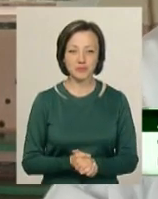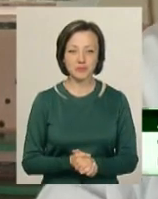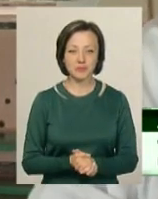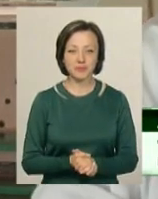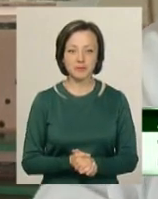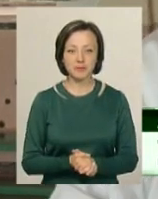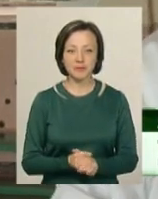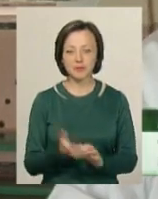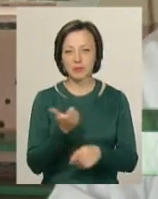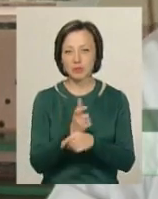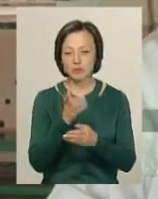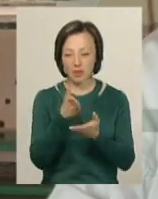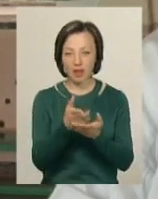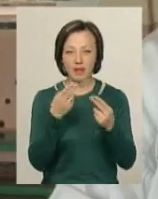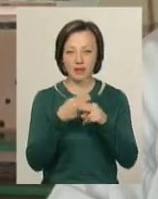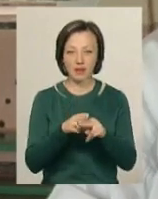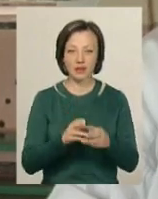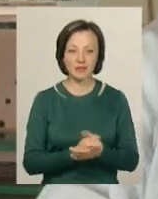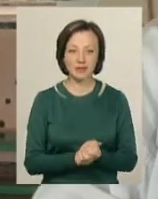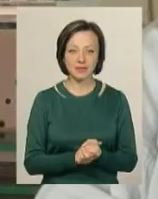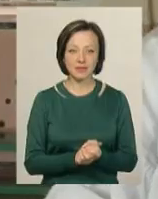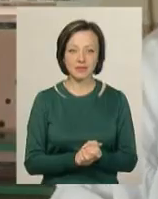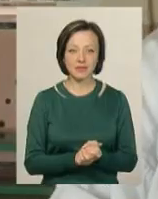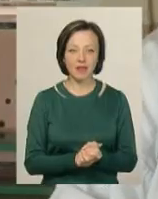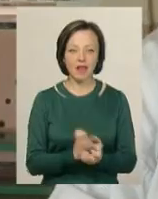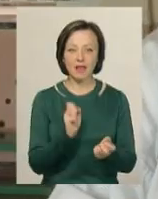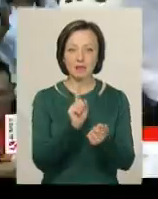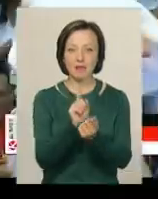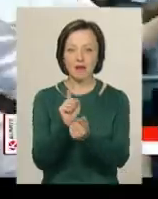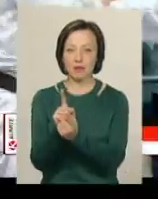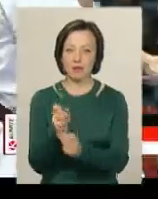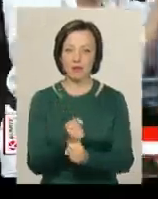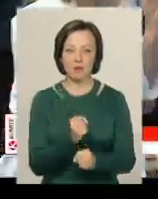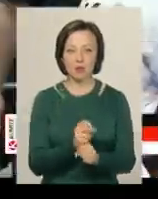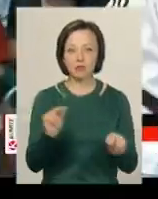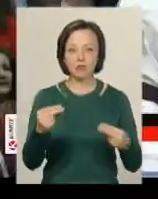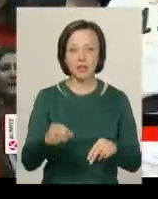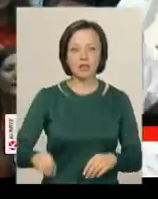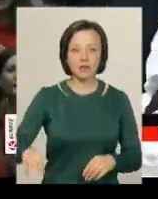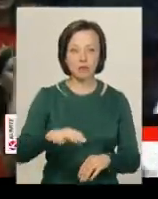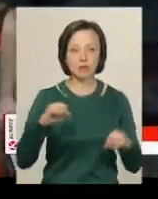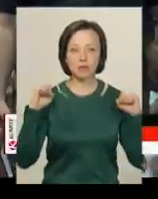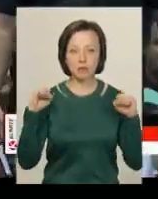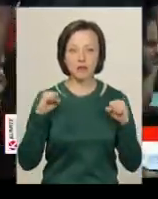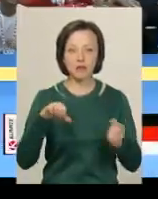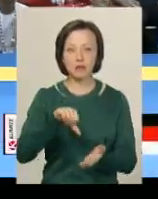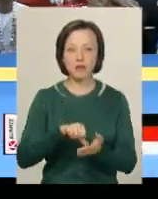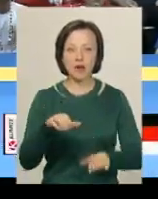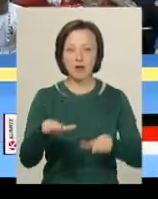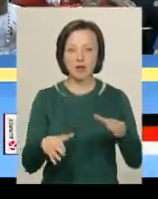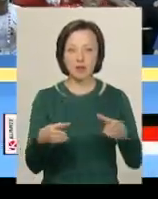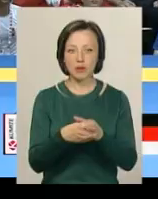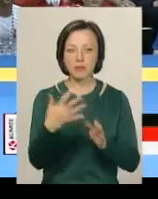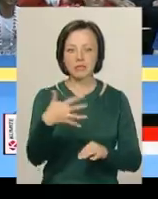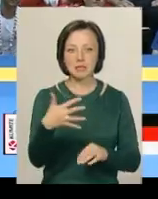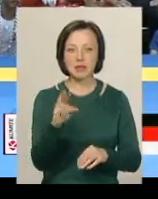орієнтуємося там на техніку, на щось інше, а не спарінгова робота. На чемпіонаті Європи спортсменка виступала в ваговій категорії до